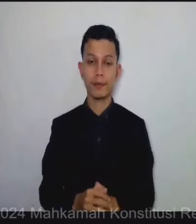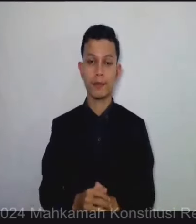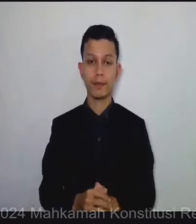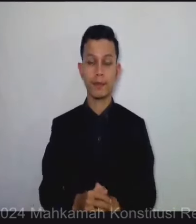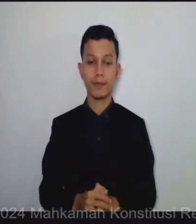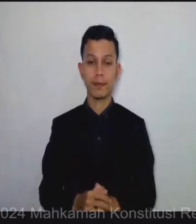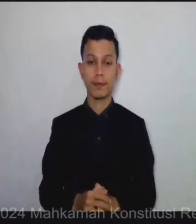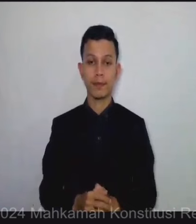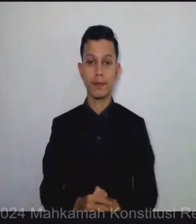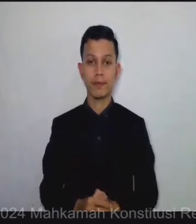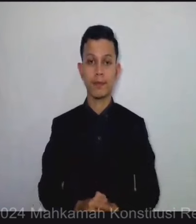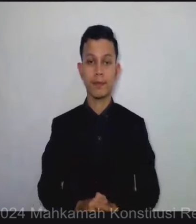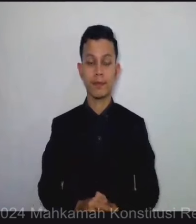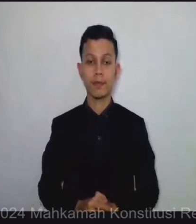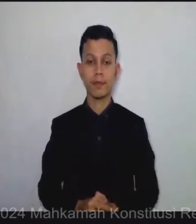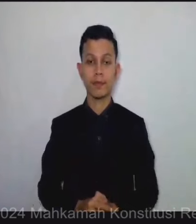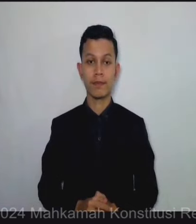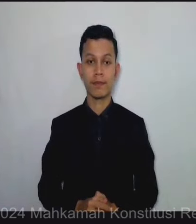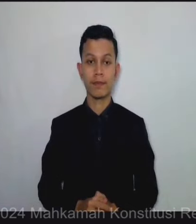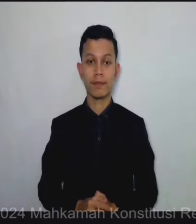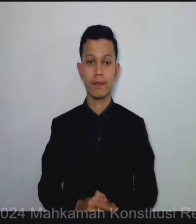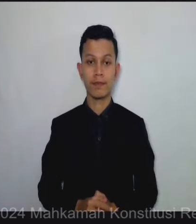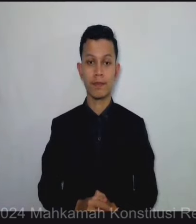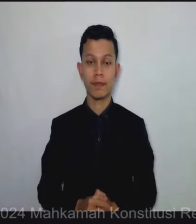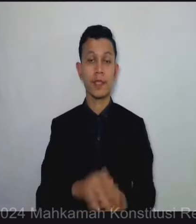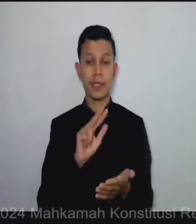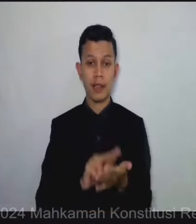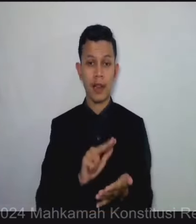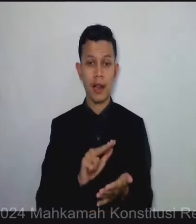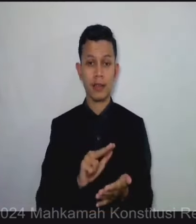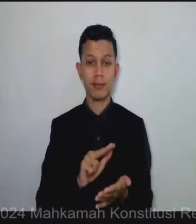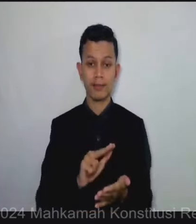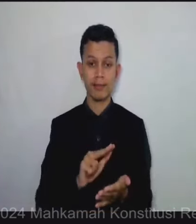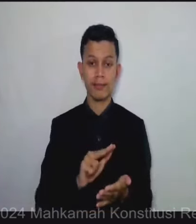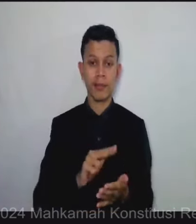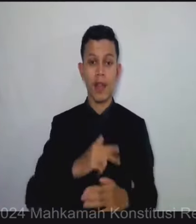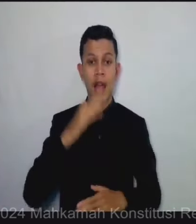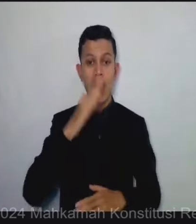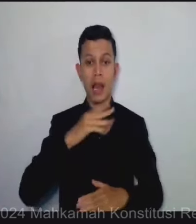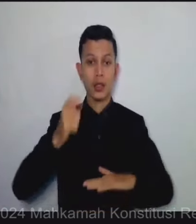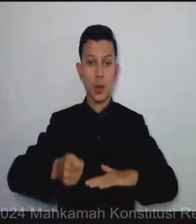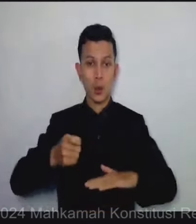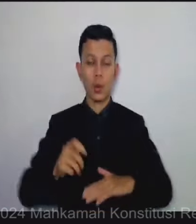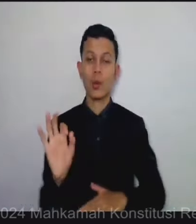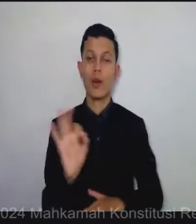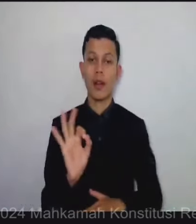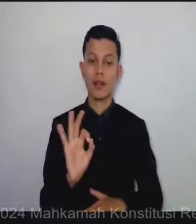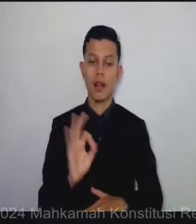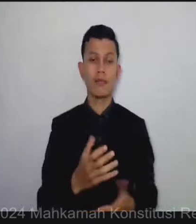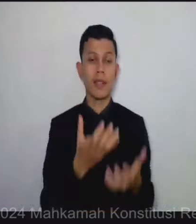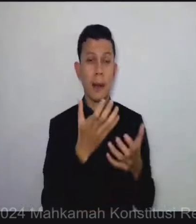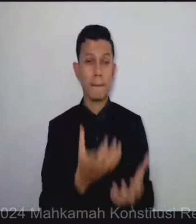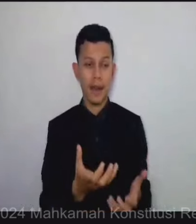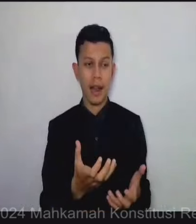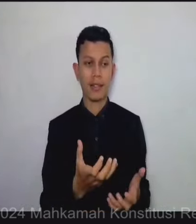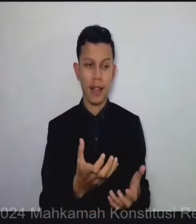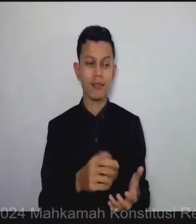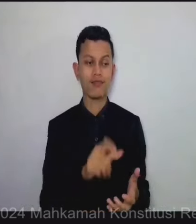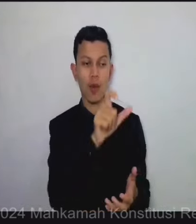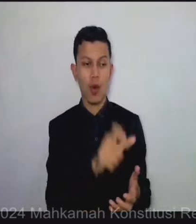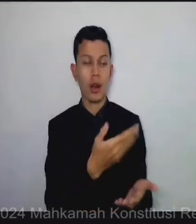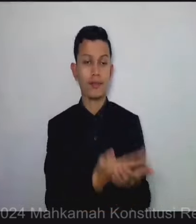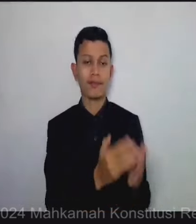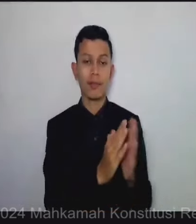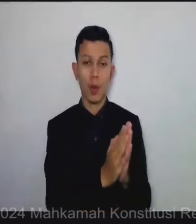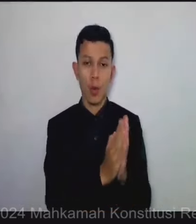diulangi dinyatakan tidak beralasan menurut hukum menimbang bahwa oleh karena Eksepsi termohon terkait dengan pokok permohonan